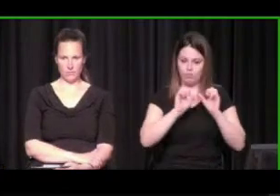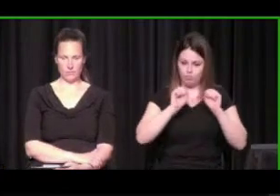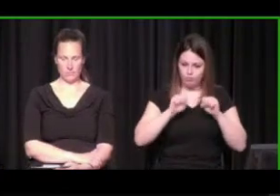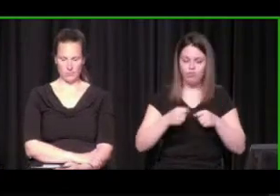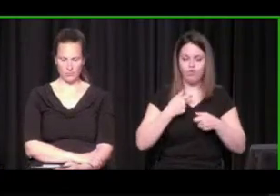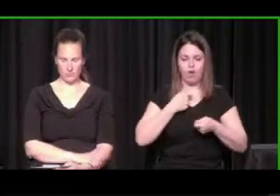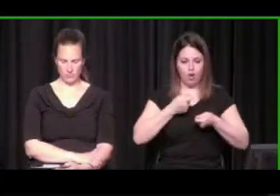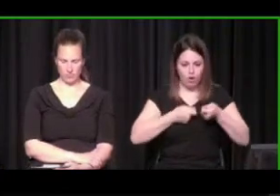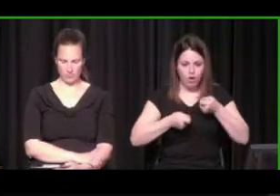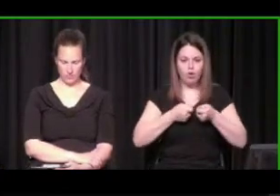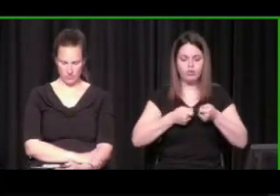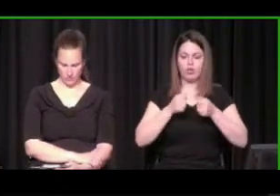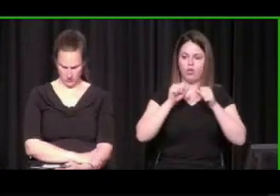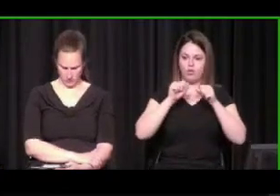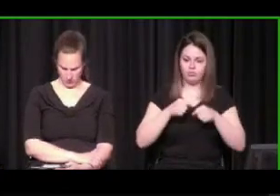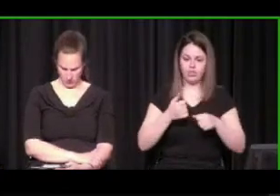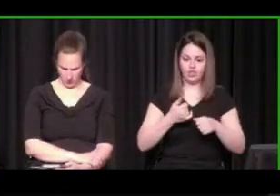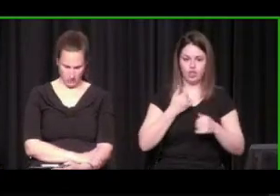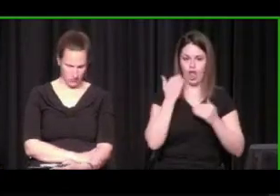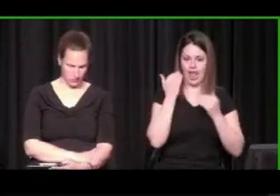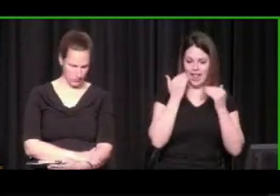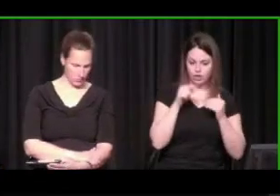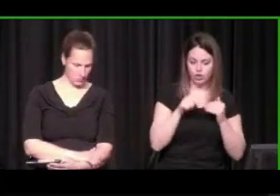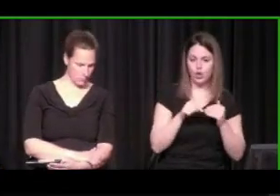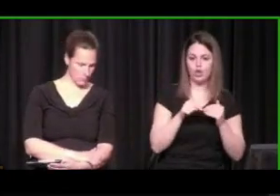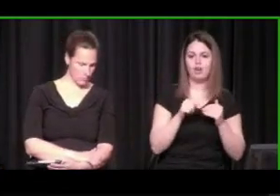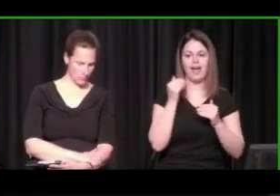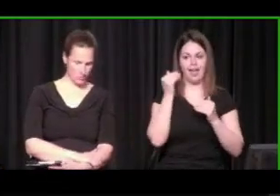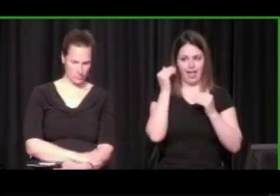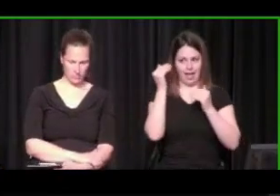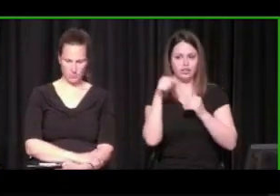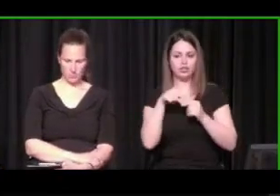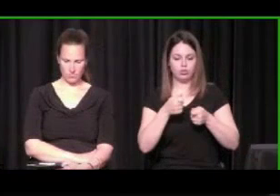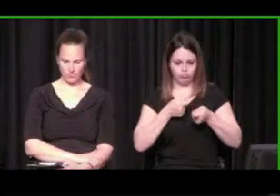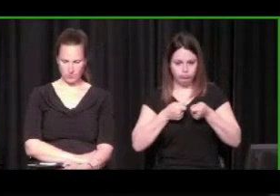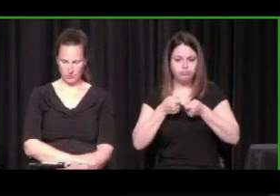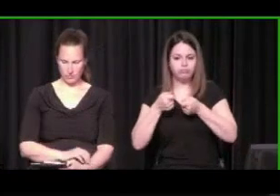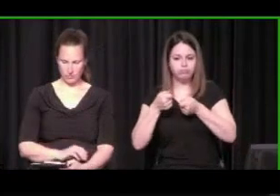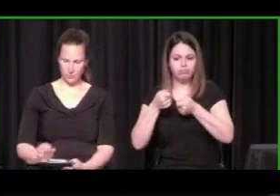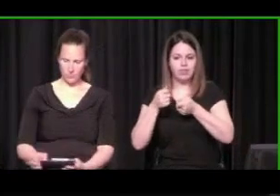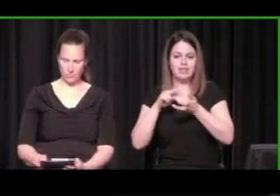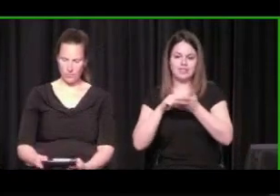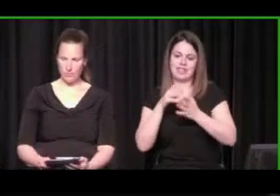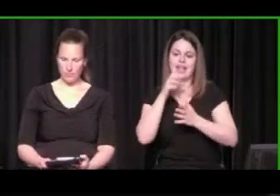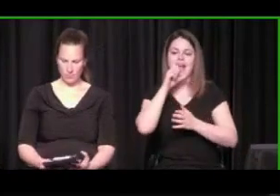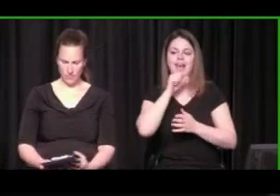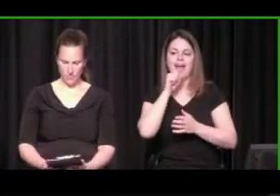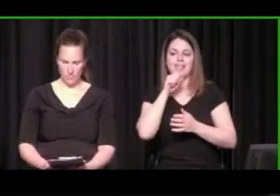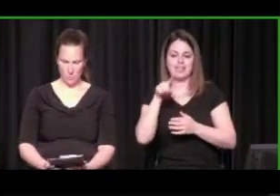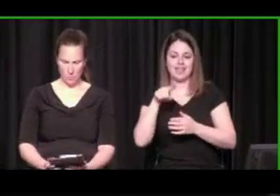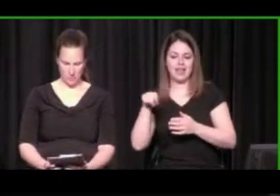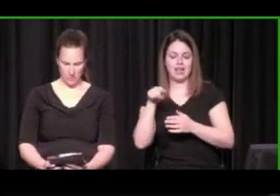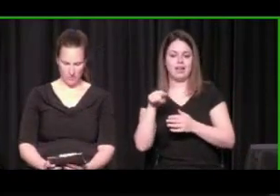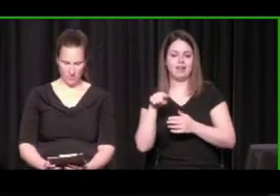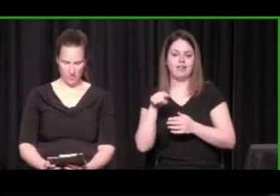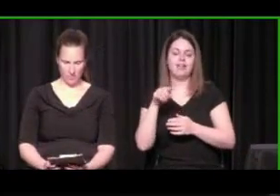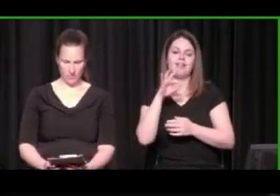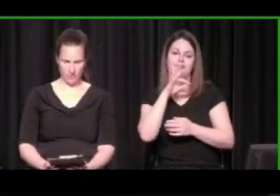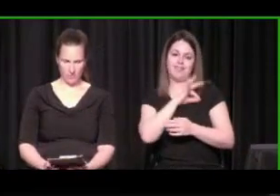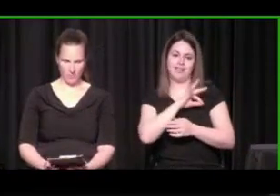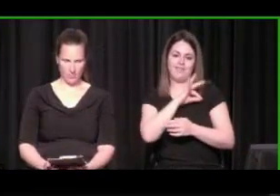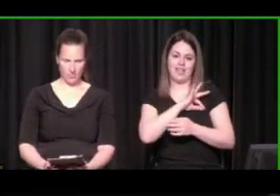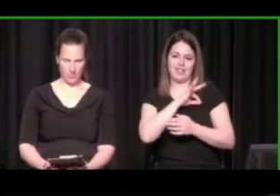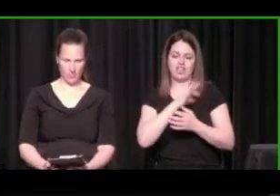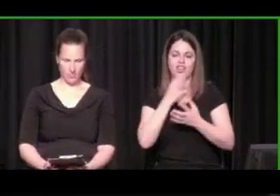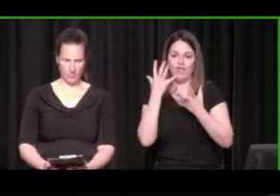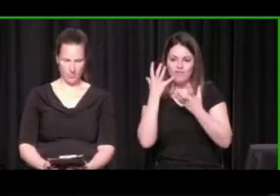d'agir-là chez nos jeunes adultes et nos adultes, ça deviendra, bien sûr, des personnes aînées qui auront davantage ce